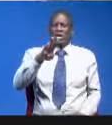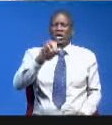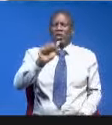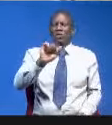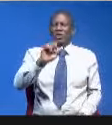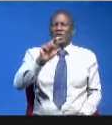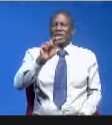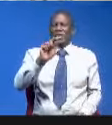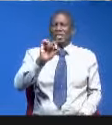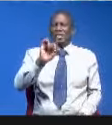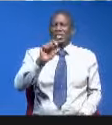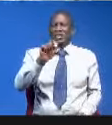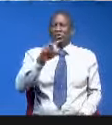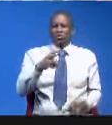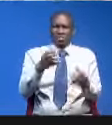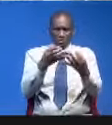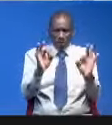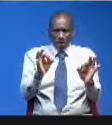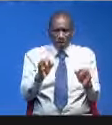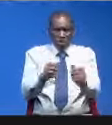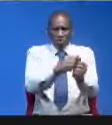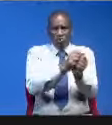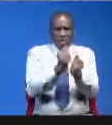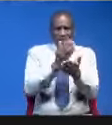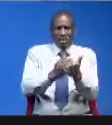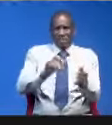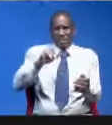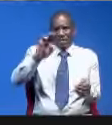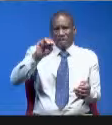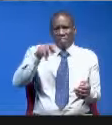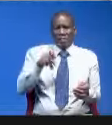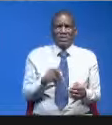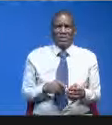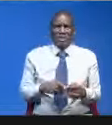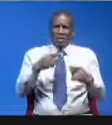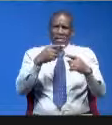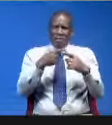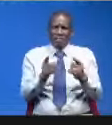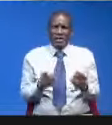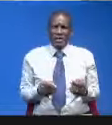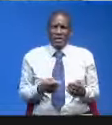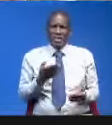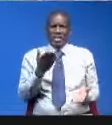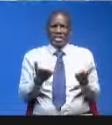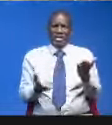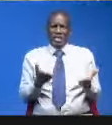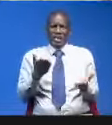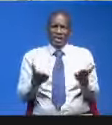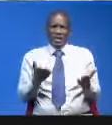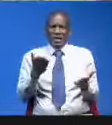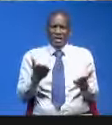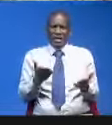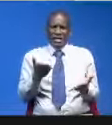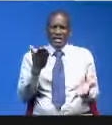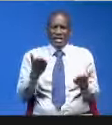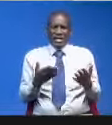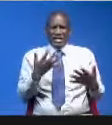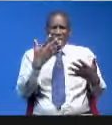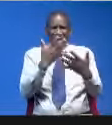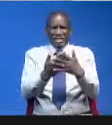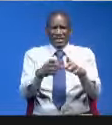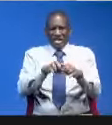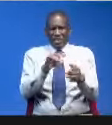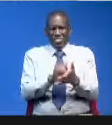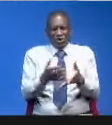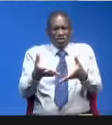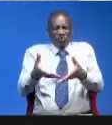huku akiandamana na baadhi ya wabunge wengine. Ila any unexplained arrest like that of